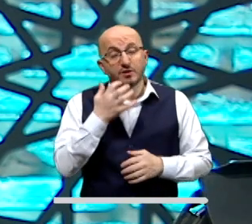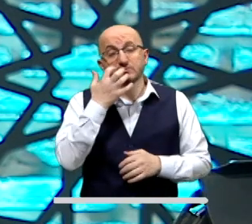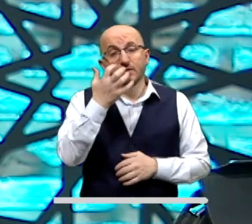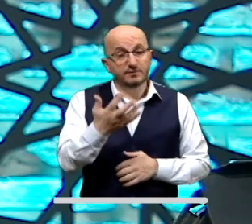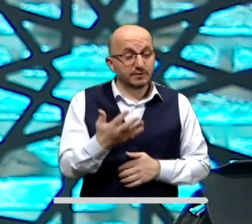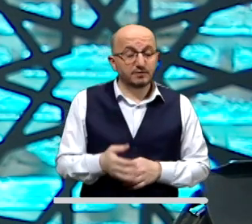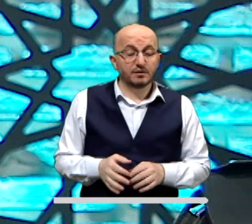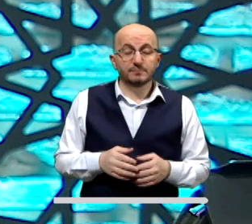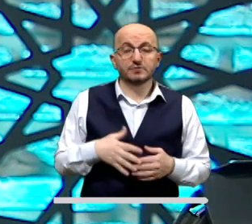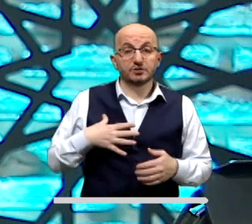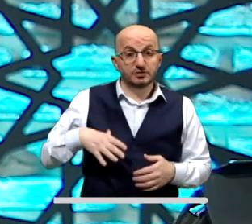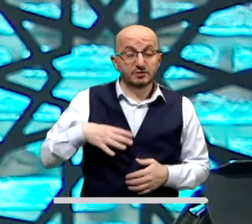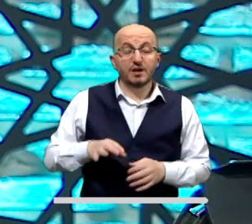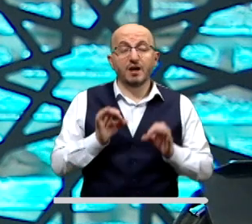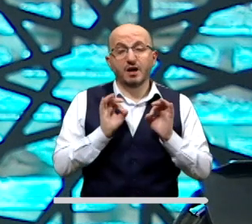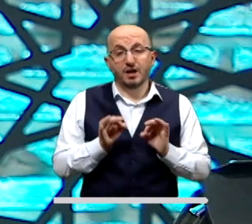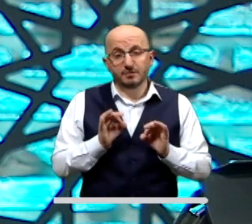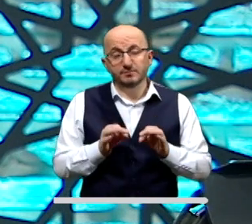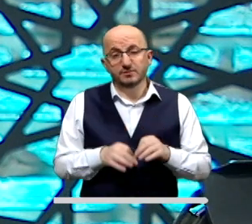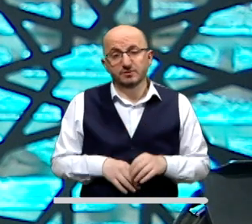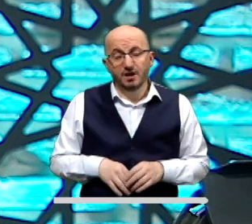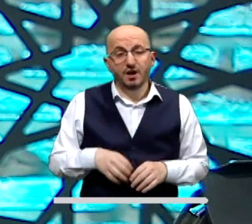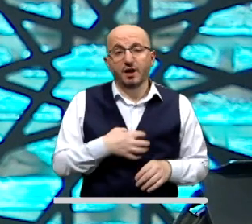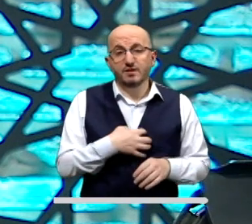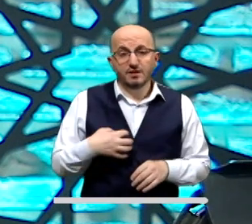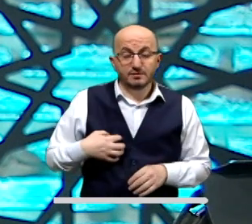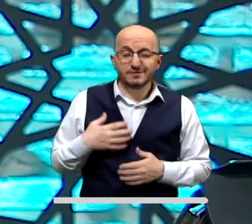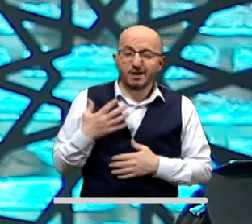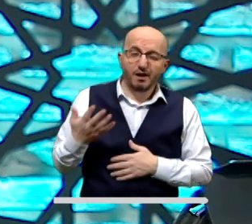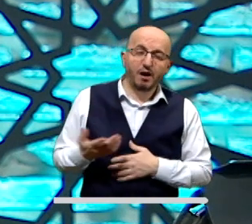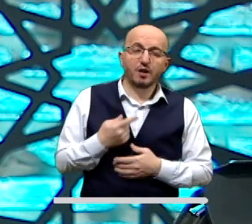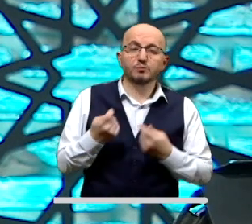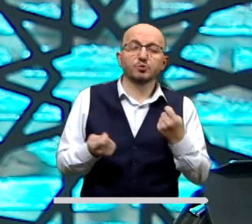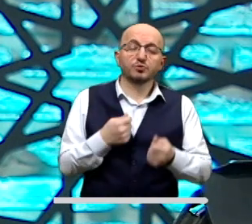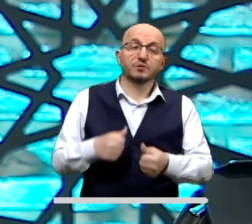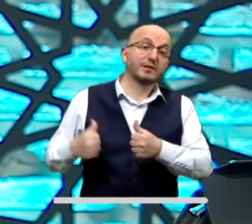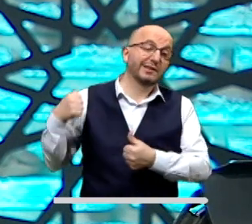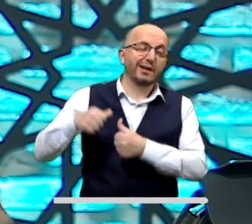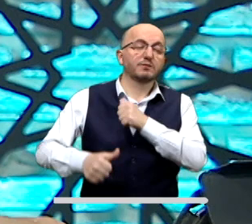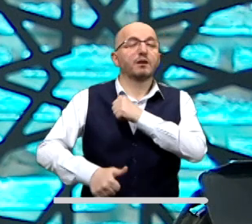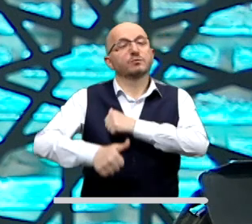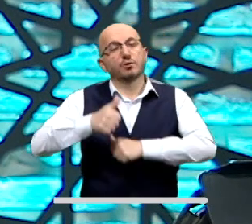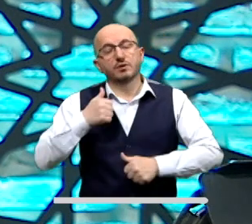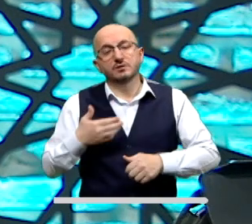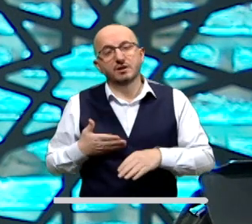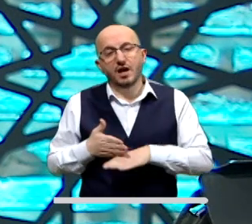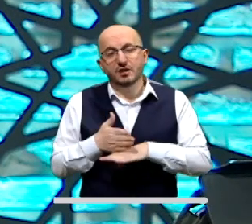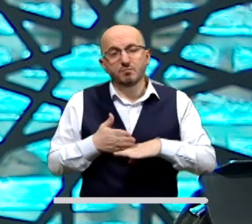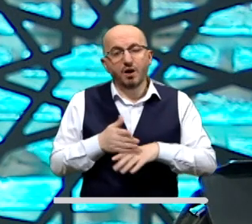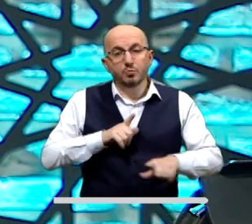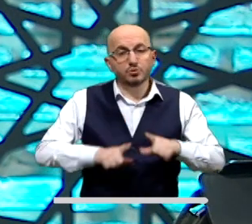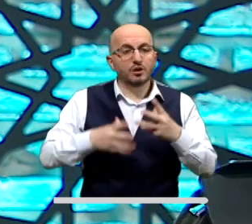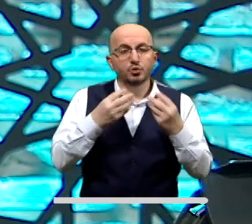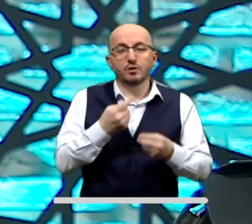verin sizden istirham ederiz hem de validesi Eğer bu işe tekrar dönersen ekmeğe muhtaç olasın diye bir